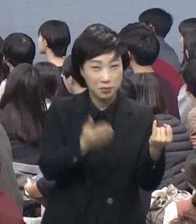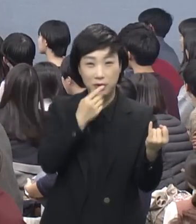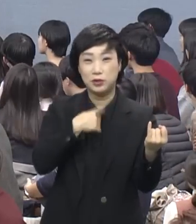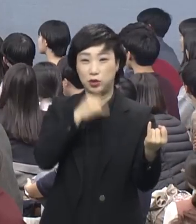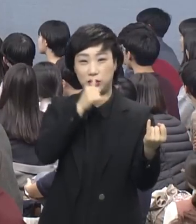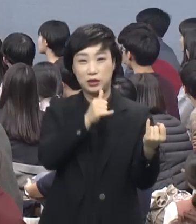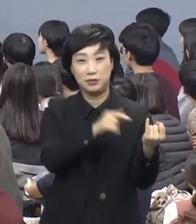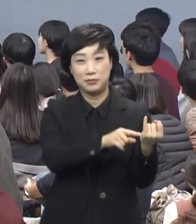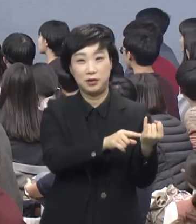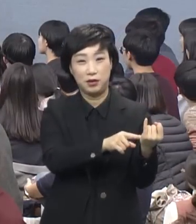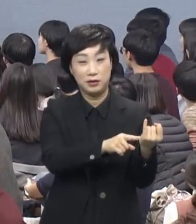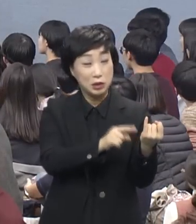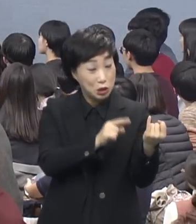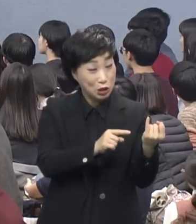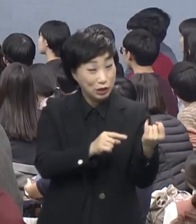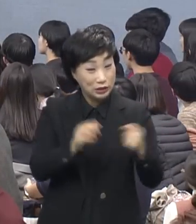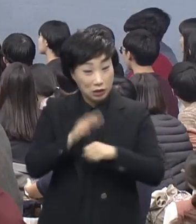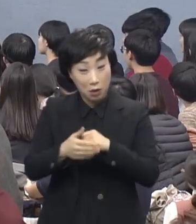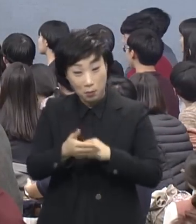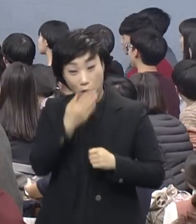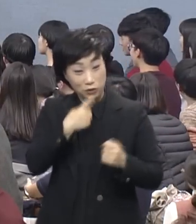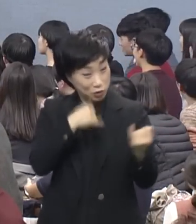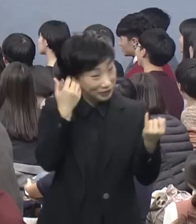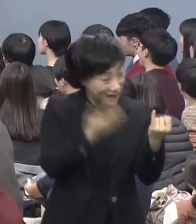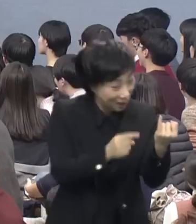먹어봤어. 이 사과를 언제 먹어봤어, 네가?